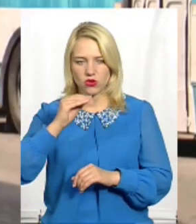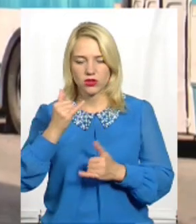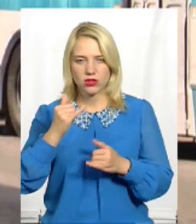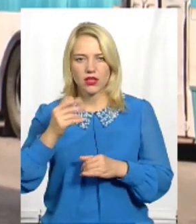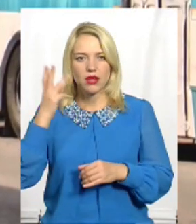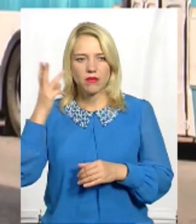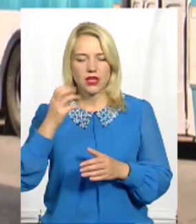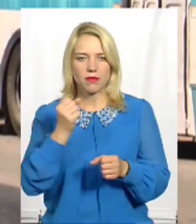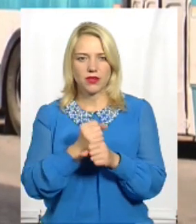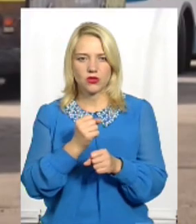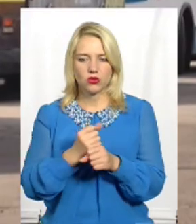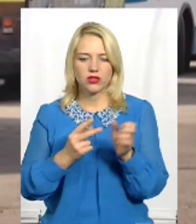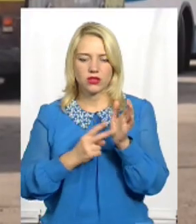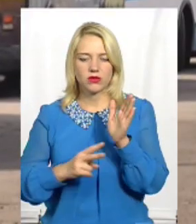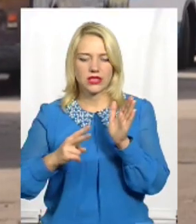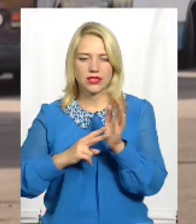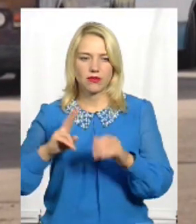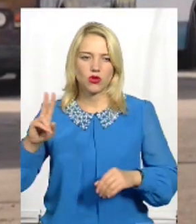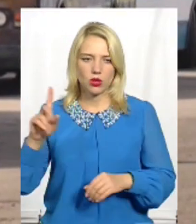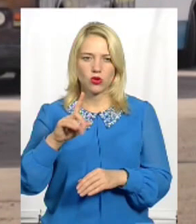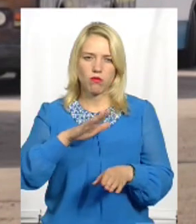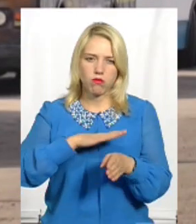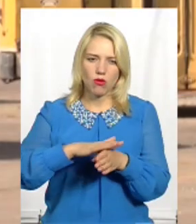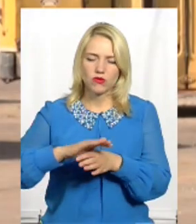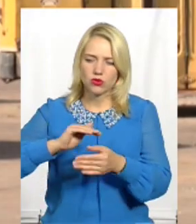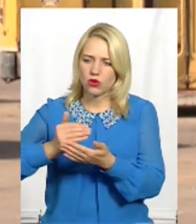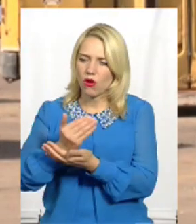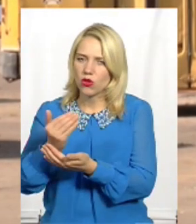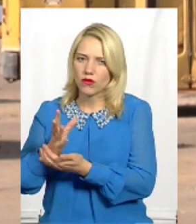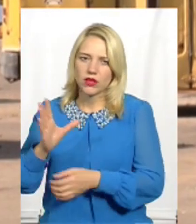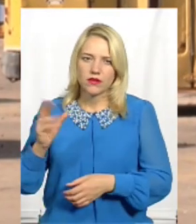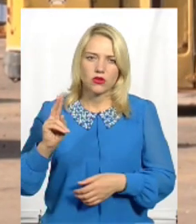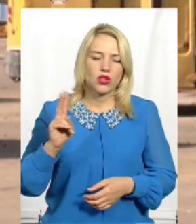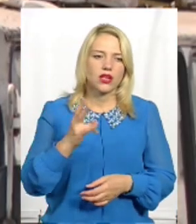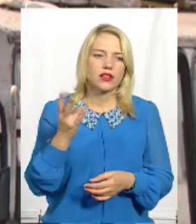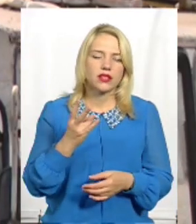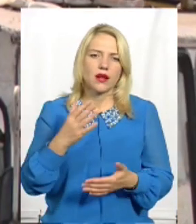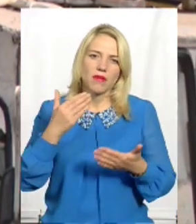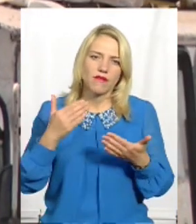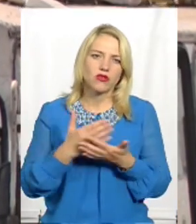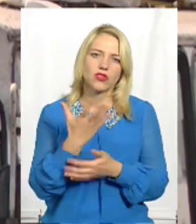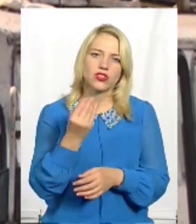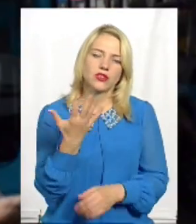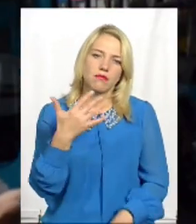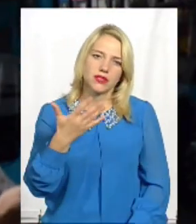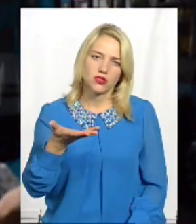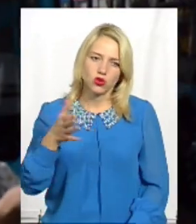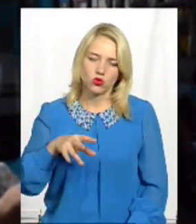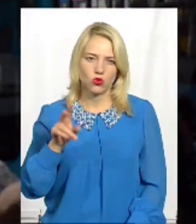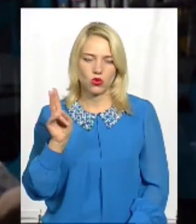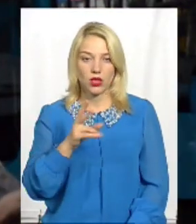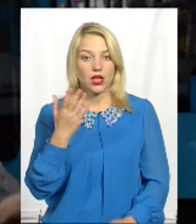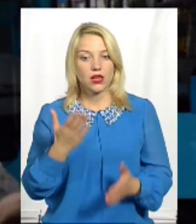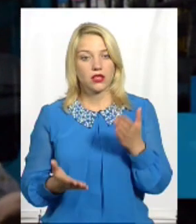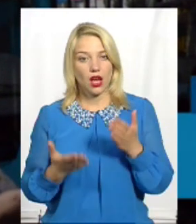курсує 77 тролейбусів. Аби повністю оновити автопарк електротрансу, потрібно замінити ще 50 тролейбусів, додає Віктор Паламарчук. Якщо